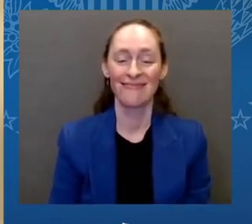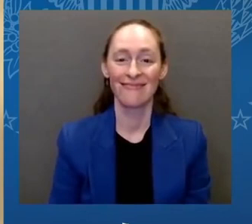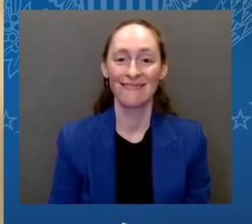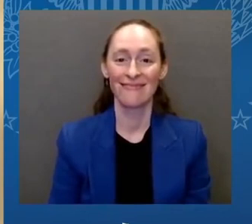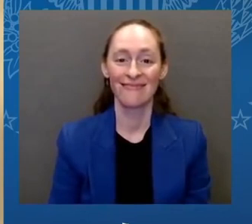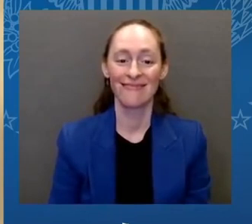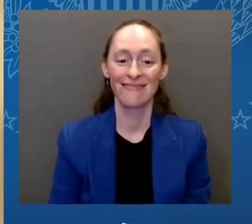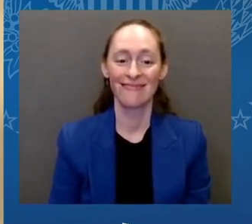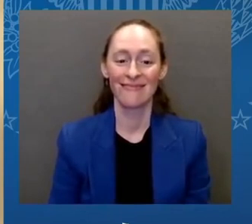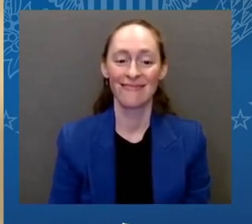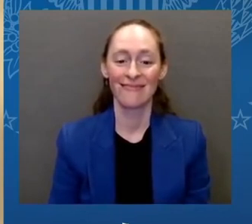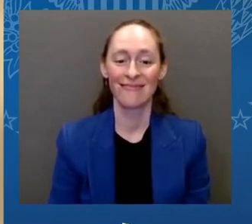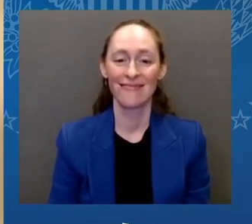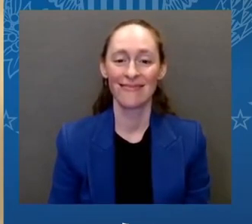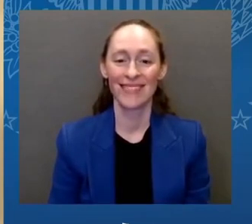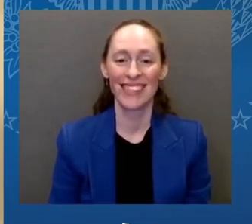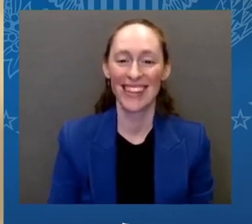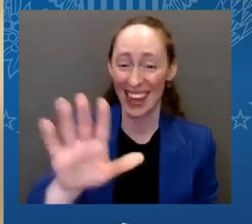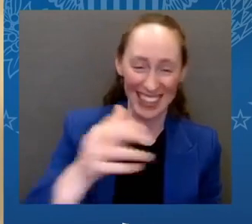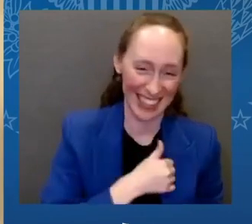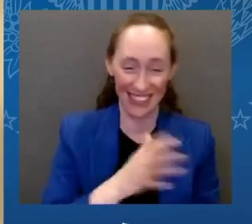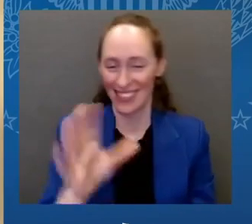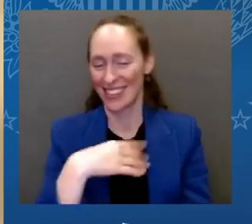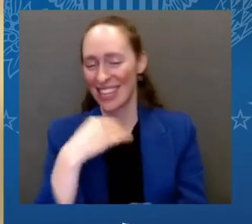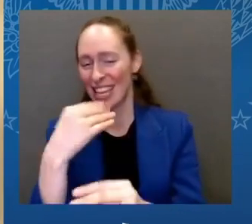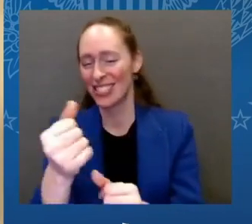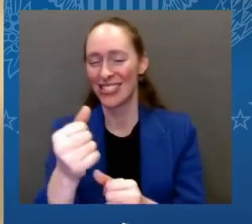Дякую. А що стосується президента Путіна?